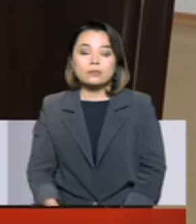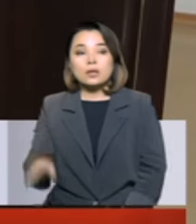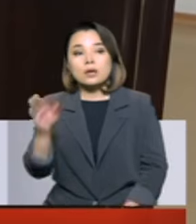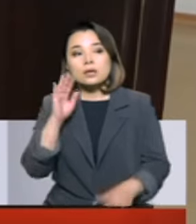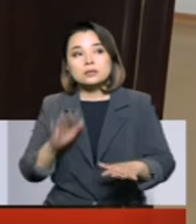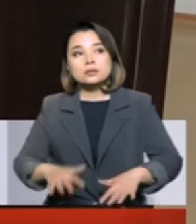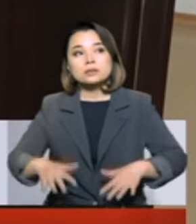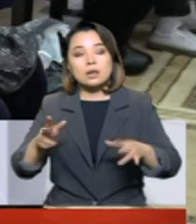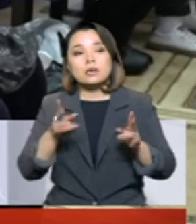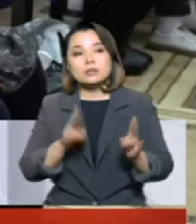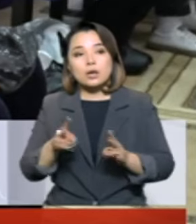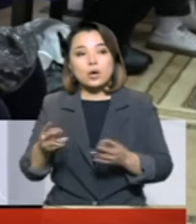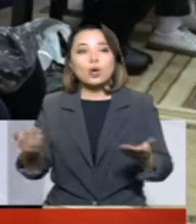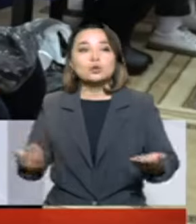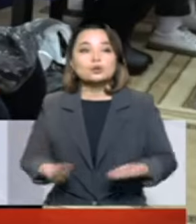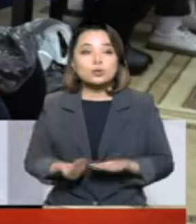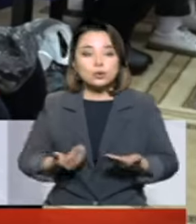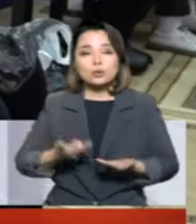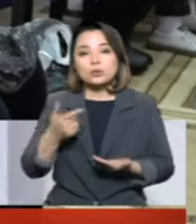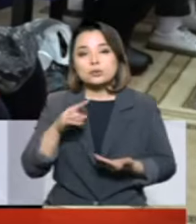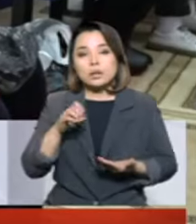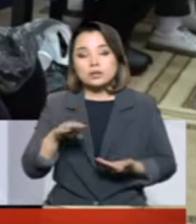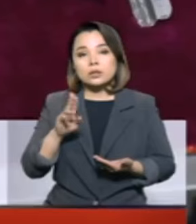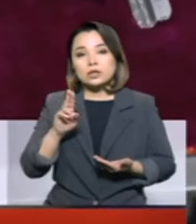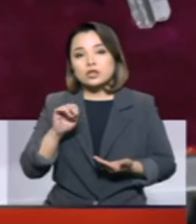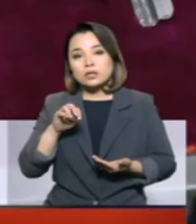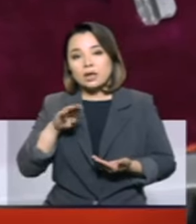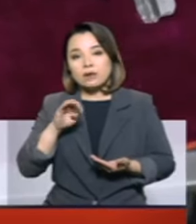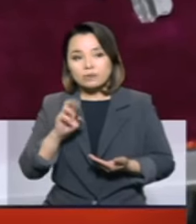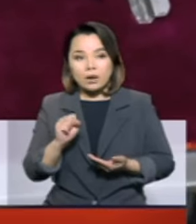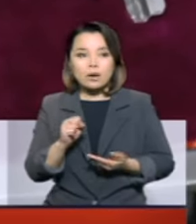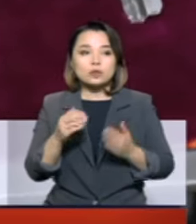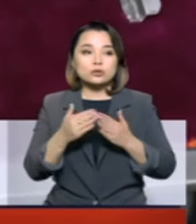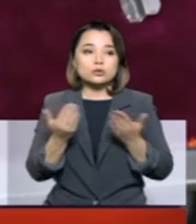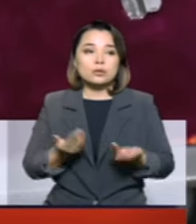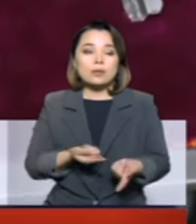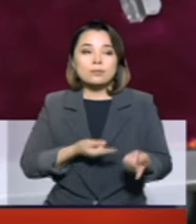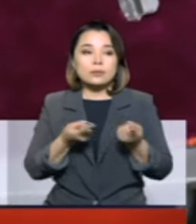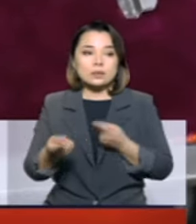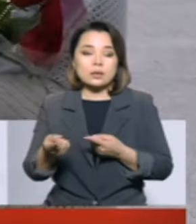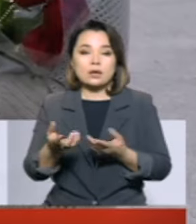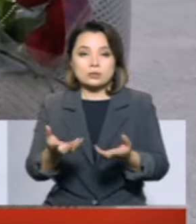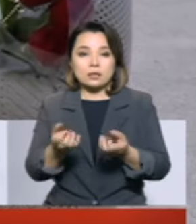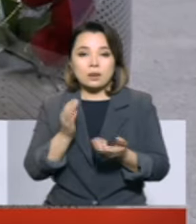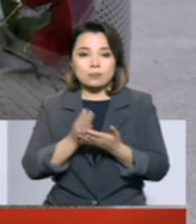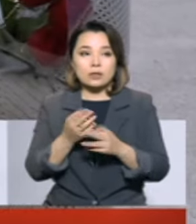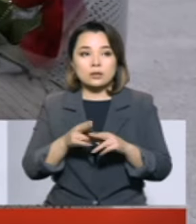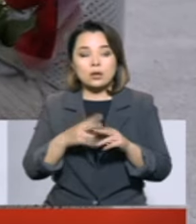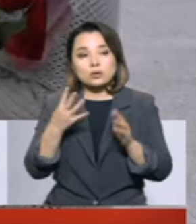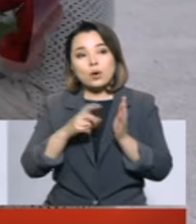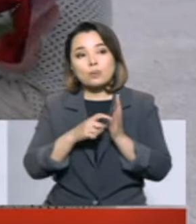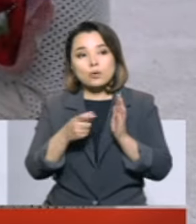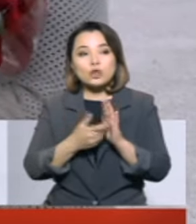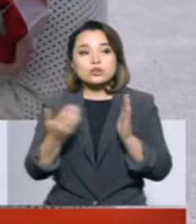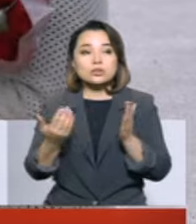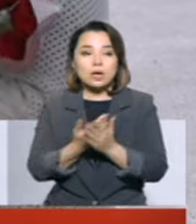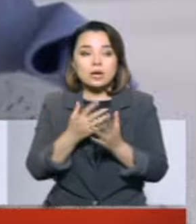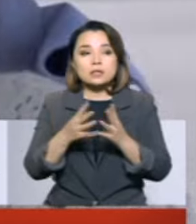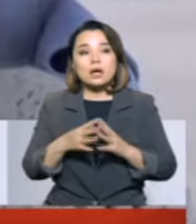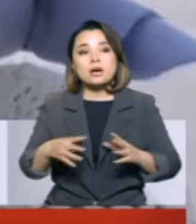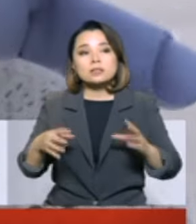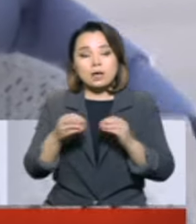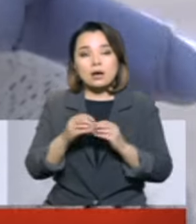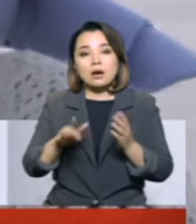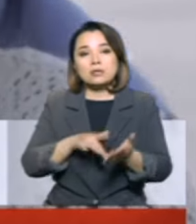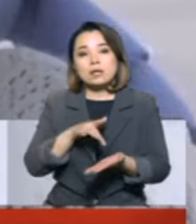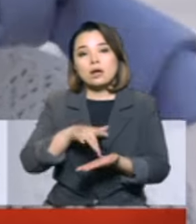Тасқыннан зардап шеккен тұрғындардың бірі Гүлзат Кенжетаева баспанаға бірінші болып қол жеткізді. Төрт бөлмелі жаңа шаңырағы